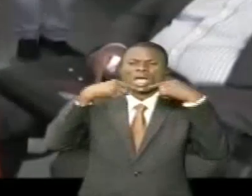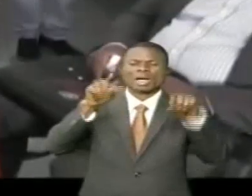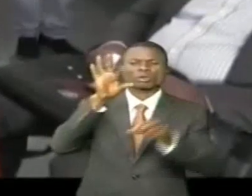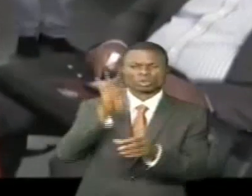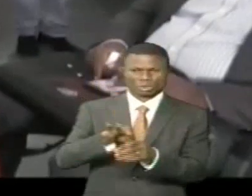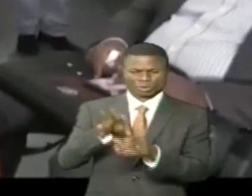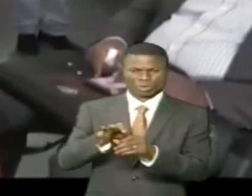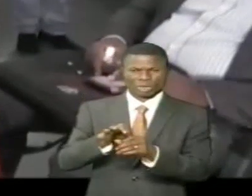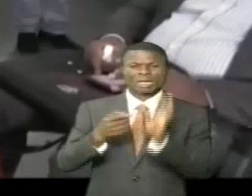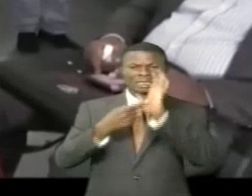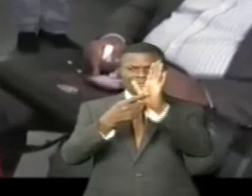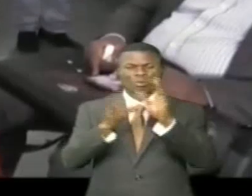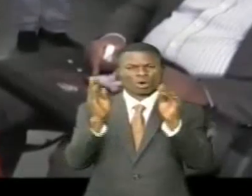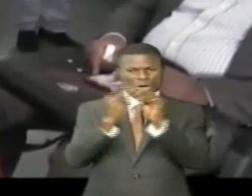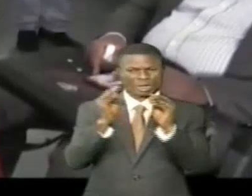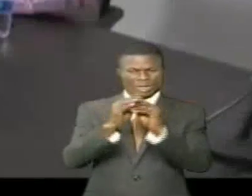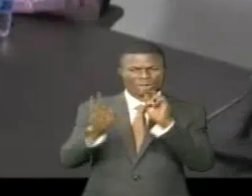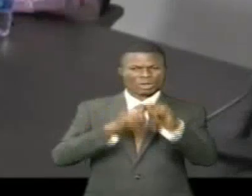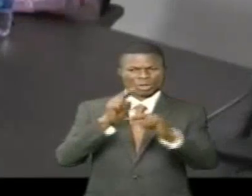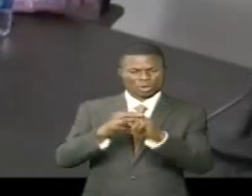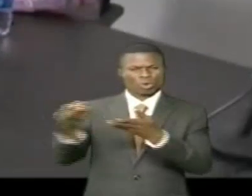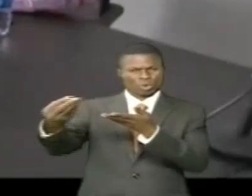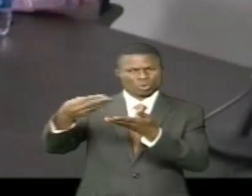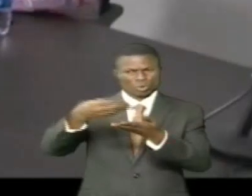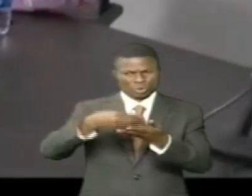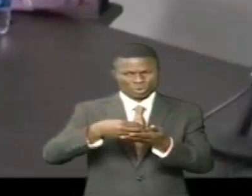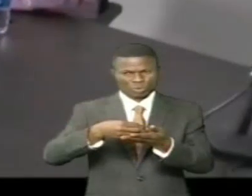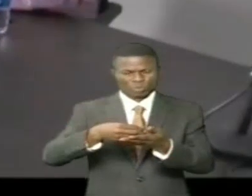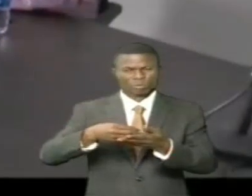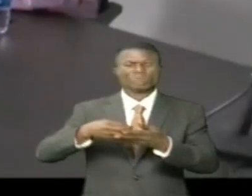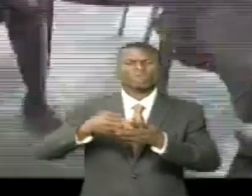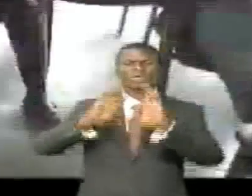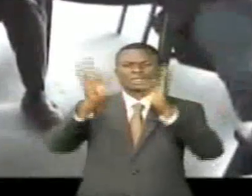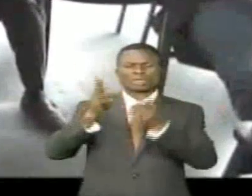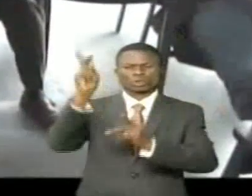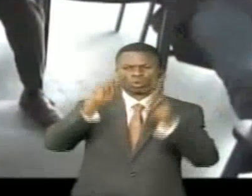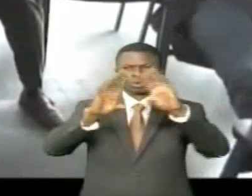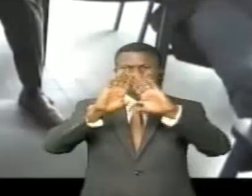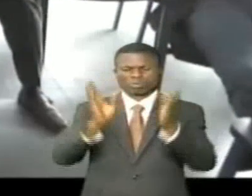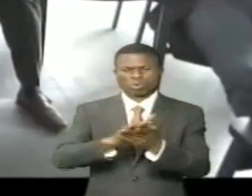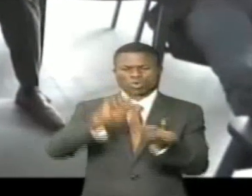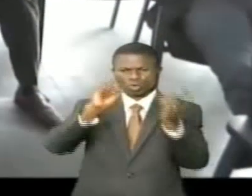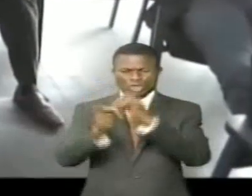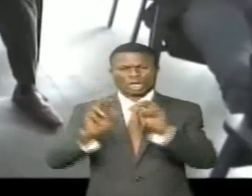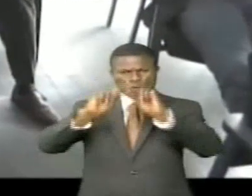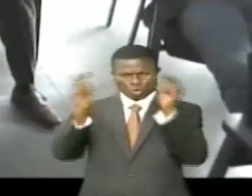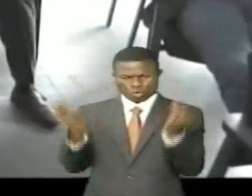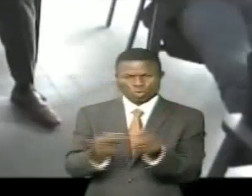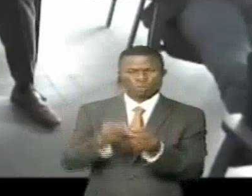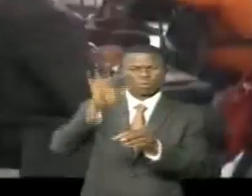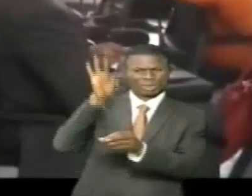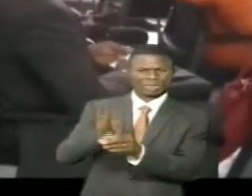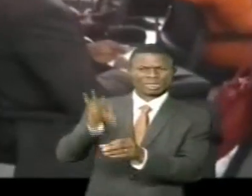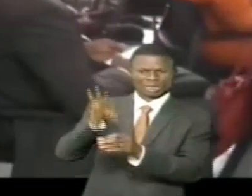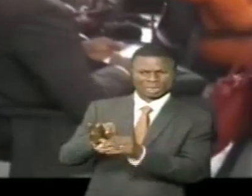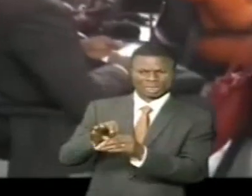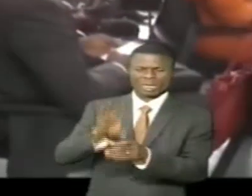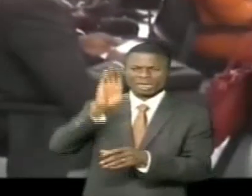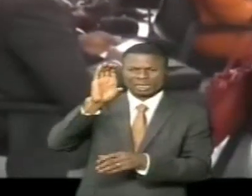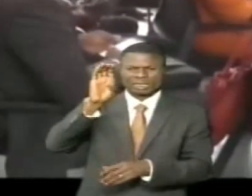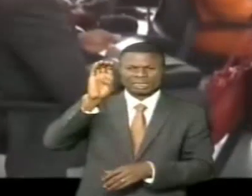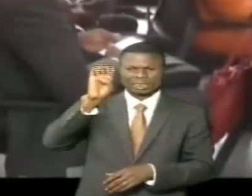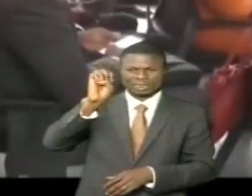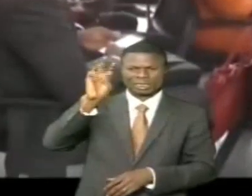la tenue de l'atelier national des contributions de la société civile aux réformes électorales et à la restructuration de la Commission